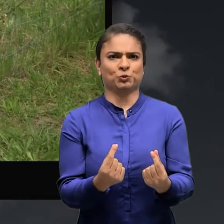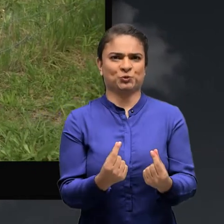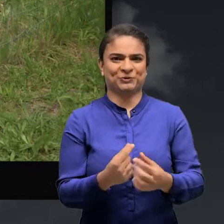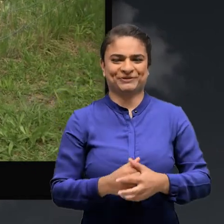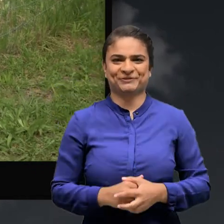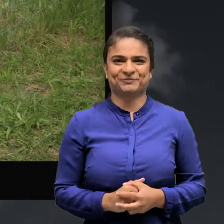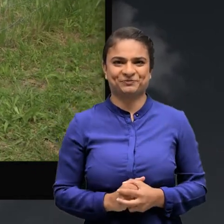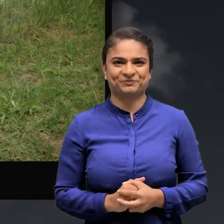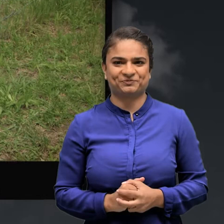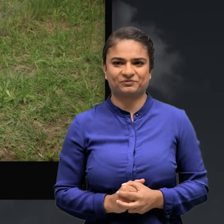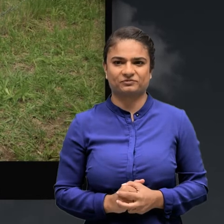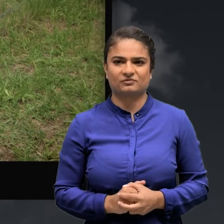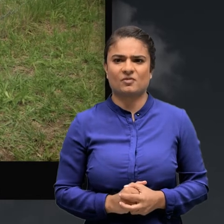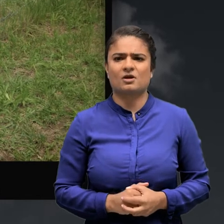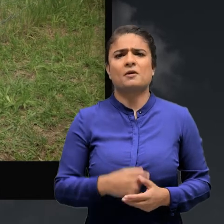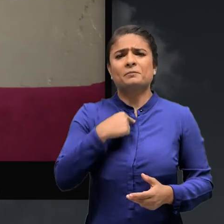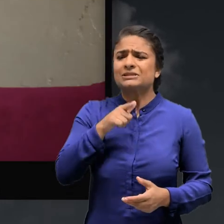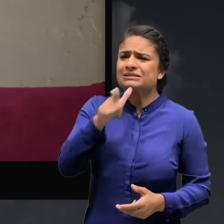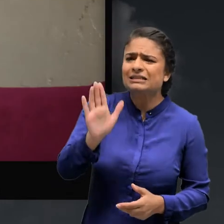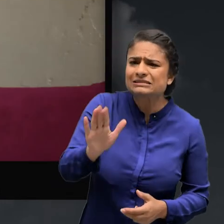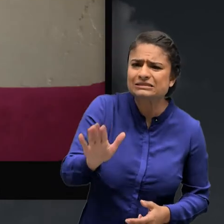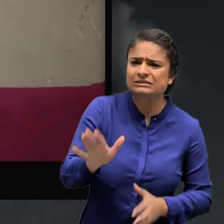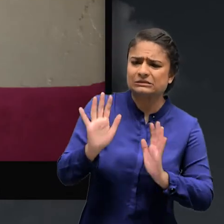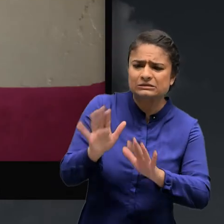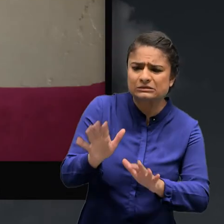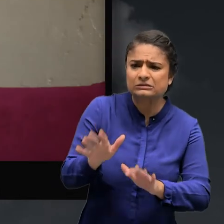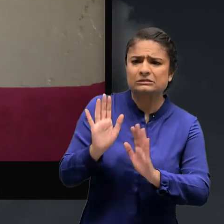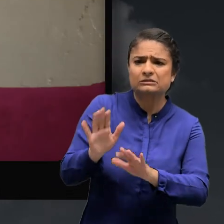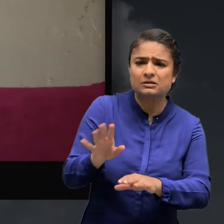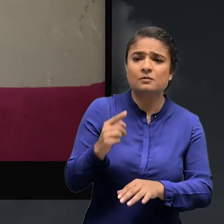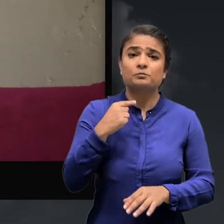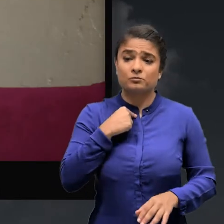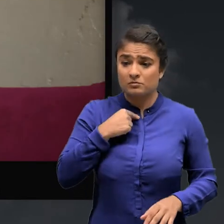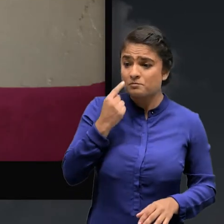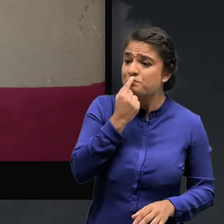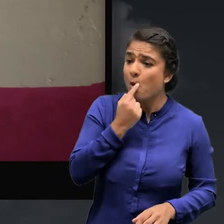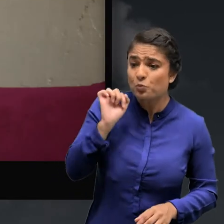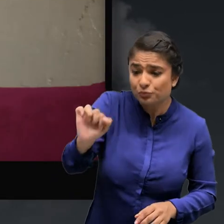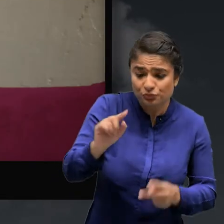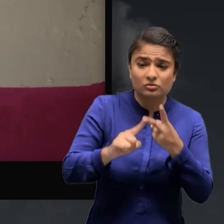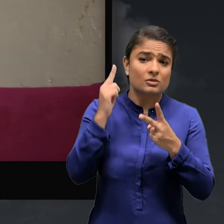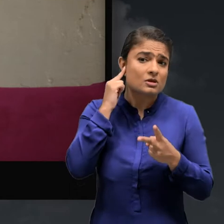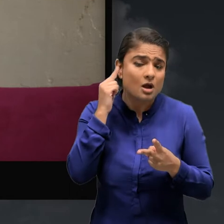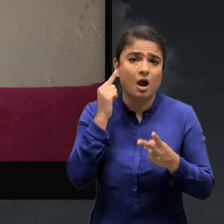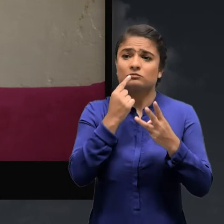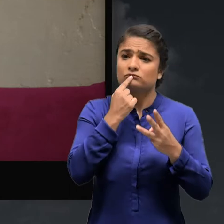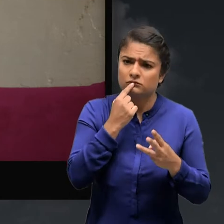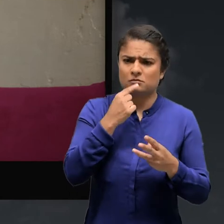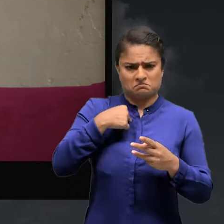makuthi. Ndithi mntanam, ndingumlomo wakho, ndizinyawo zakho, ndizindlebe zakho, so funeka yonke